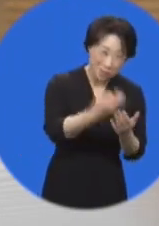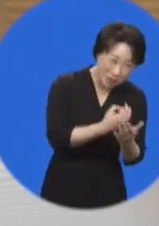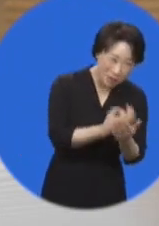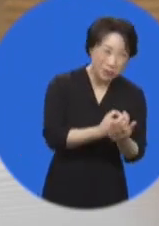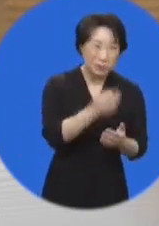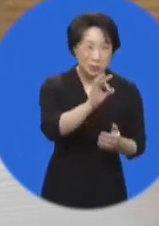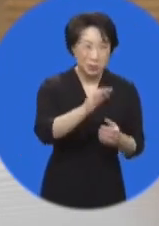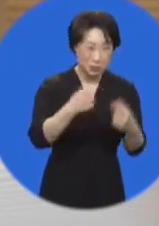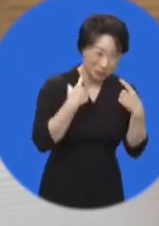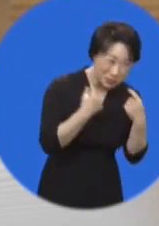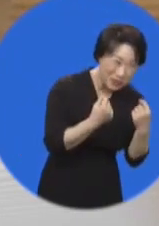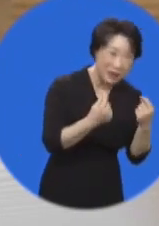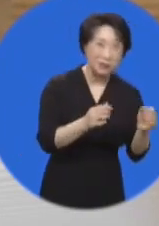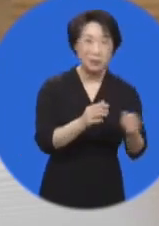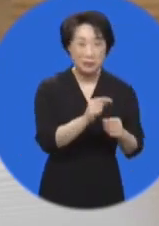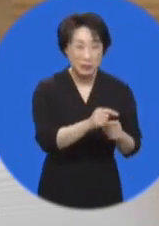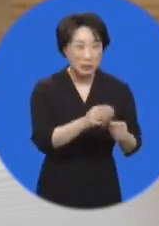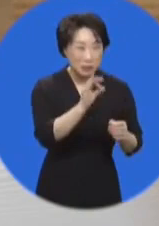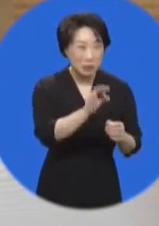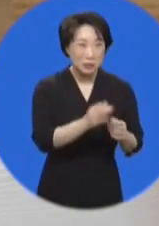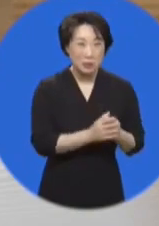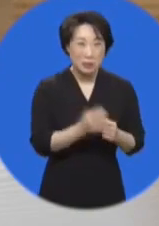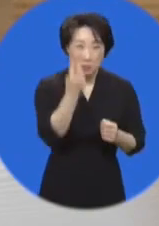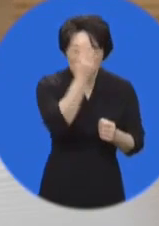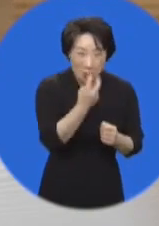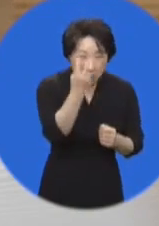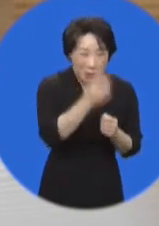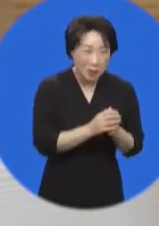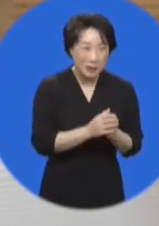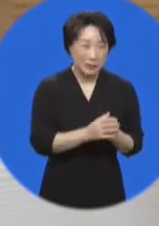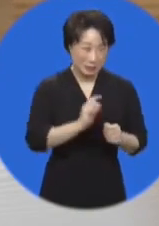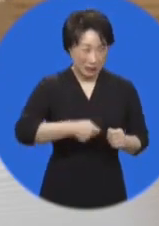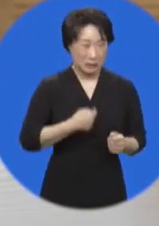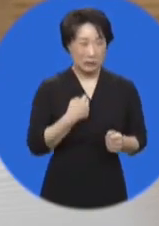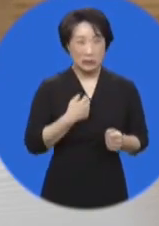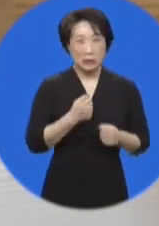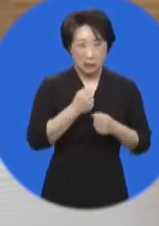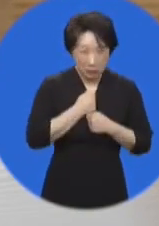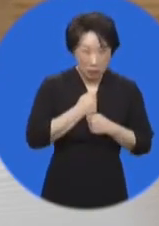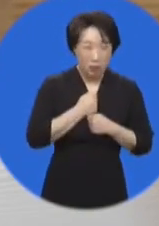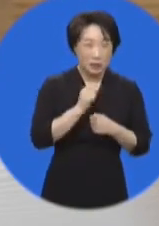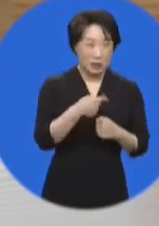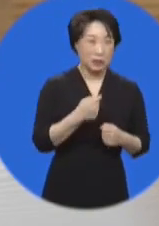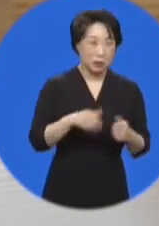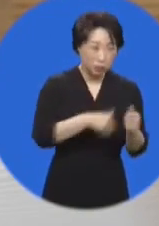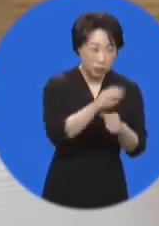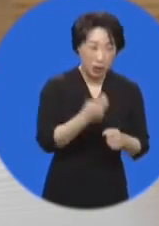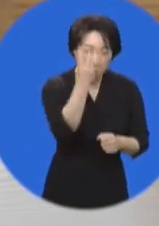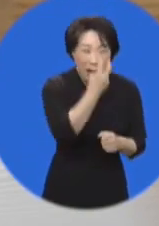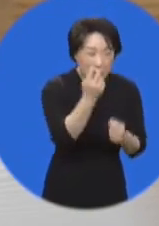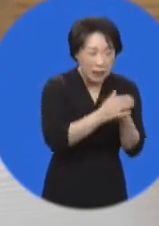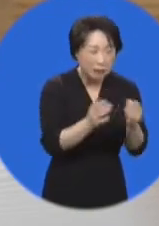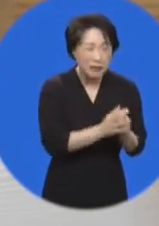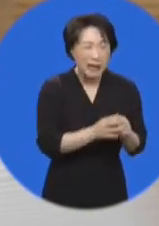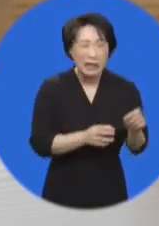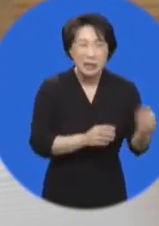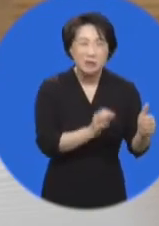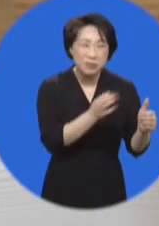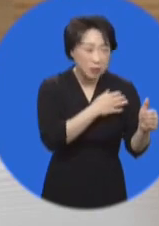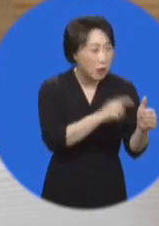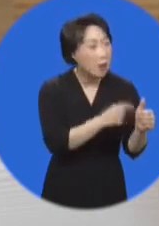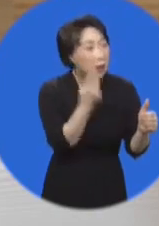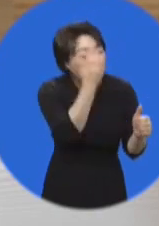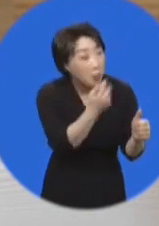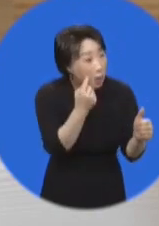돈 지키고 돈 보호하고 자기 지키고 자기 주변 관리하느라고